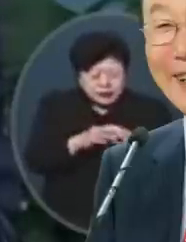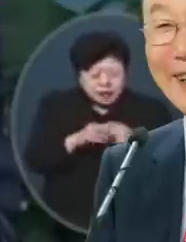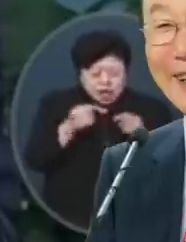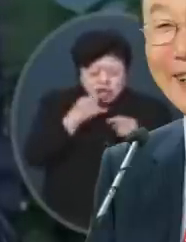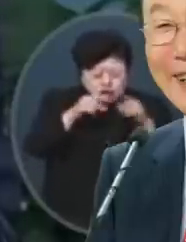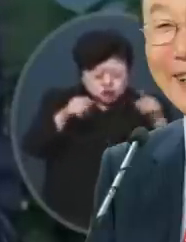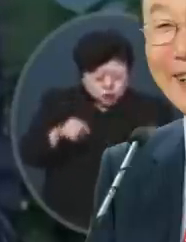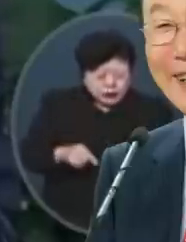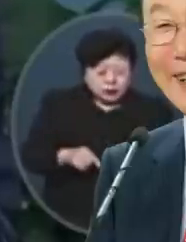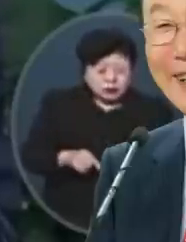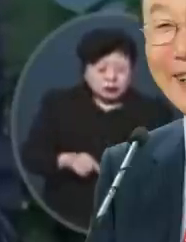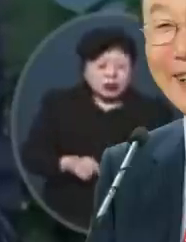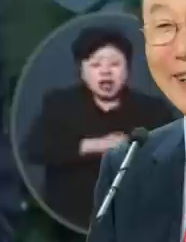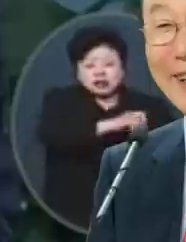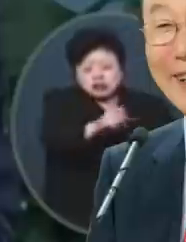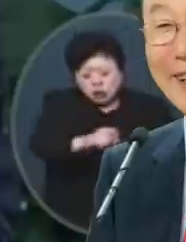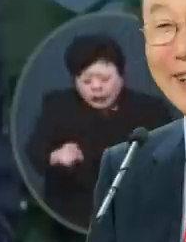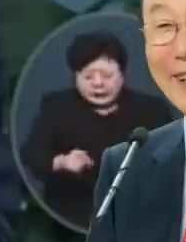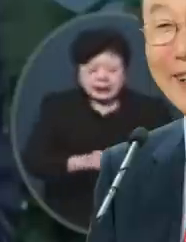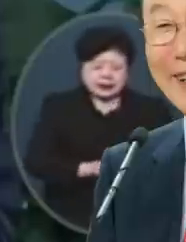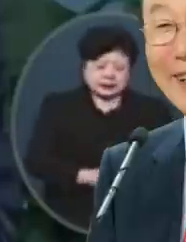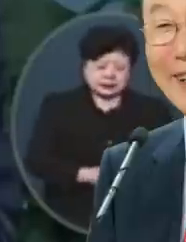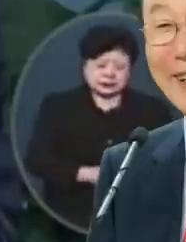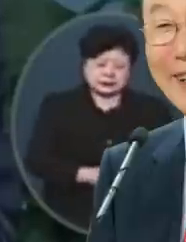종이를 끄집어내어서 적어야 됩니다.